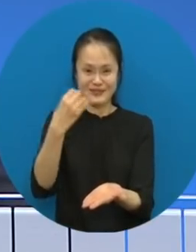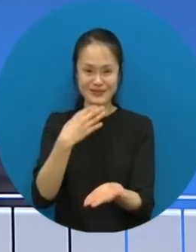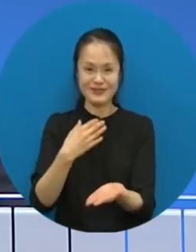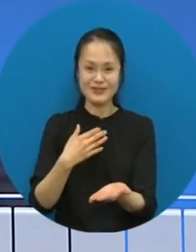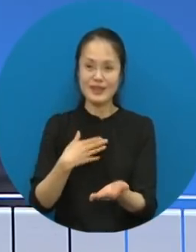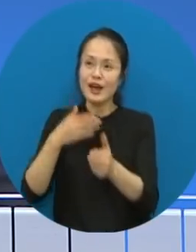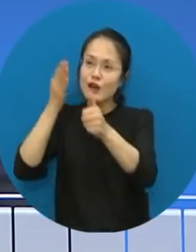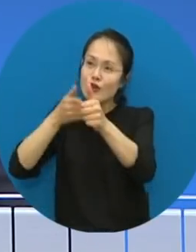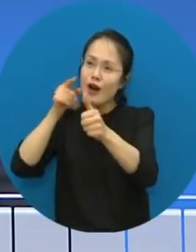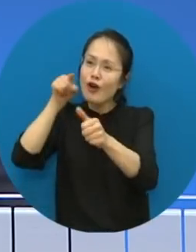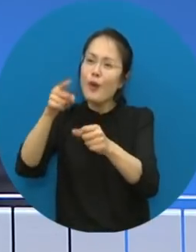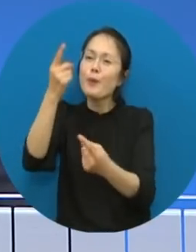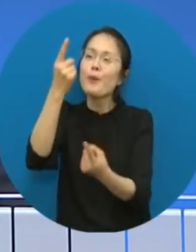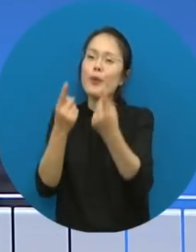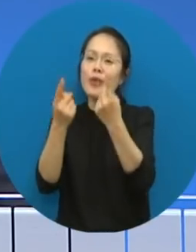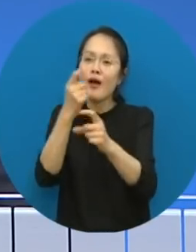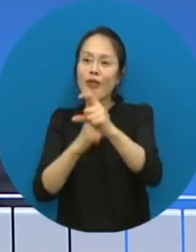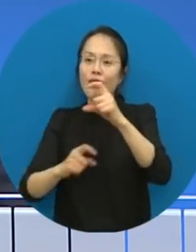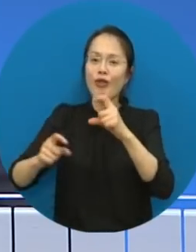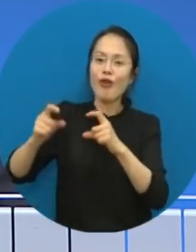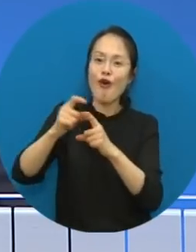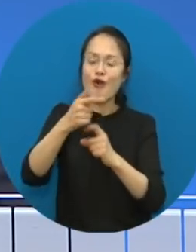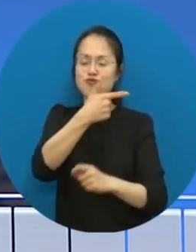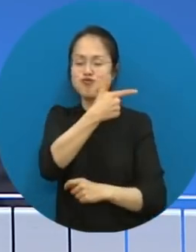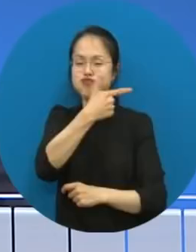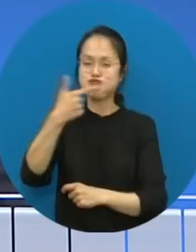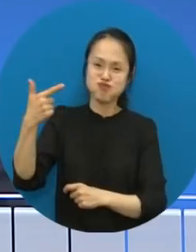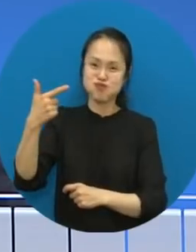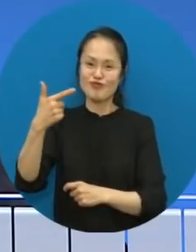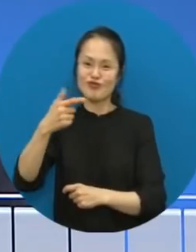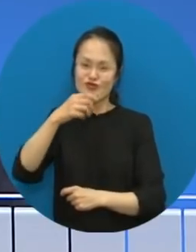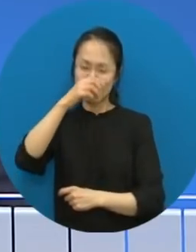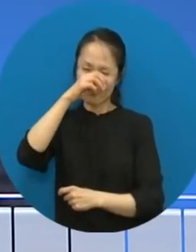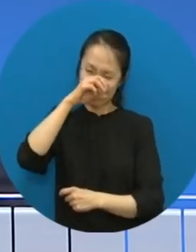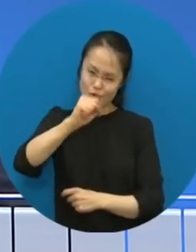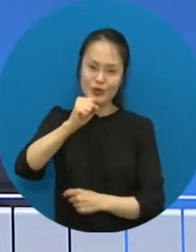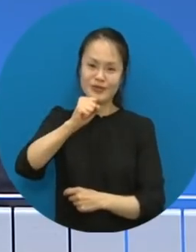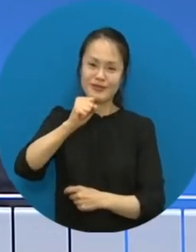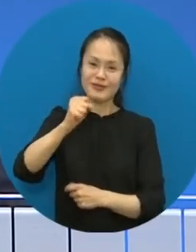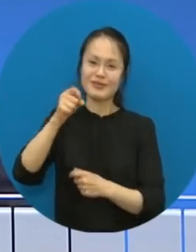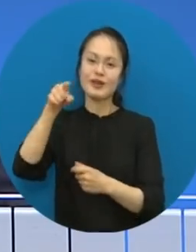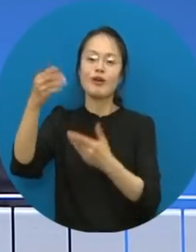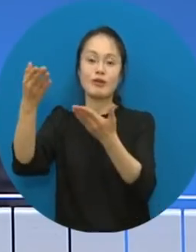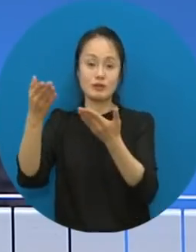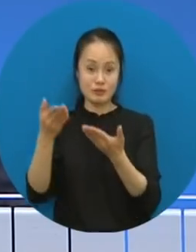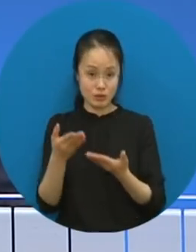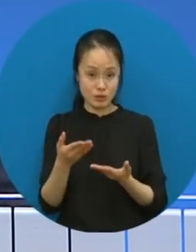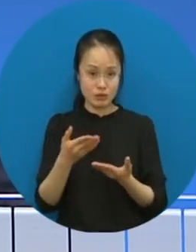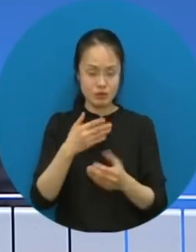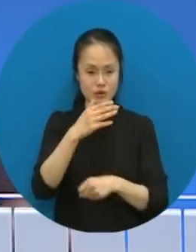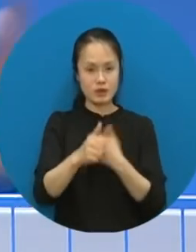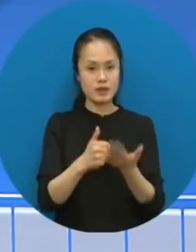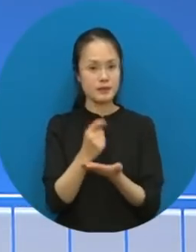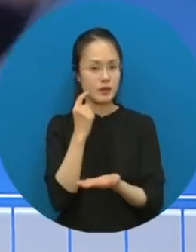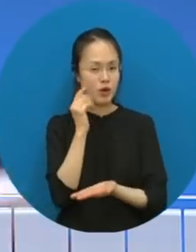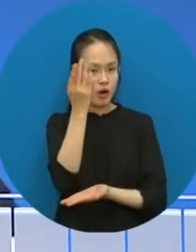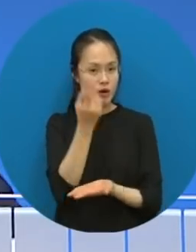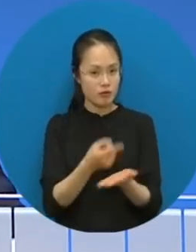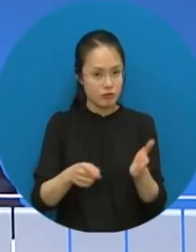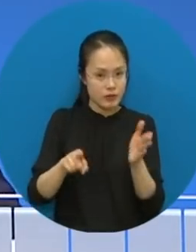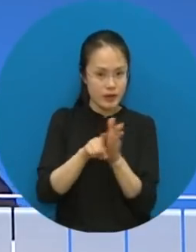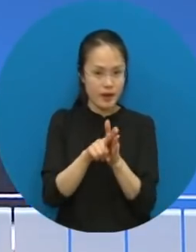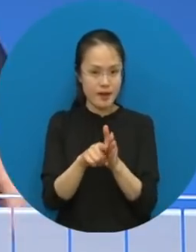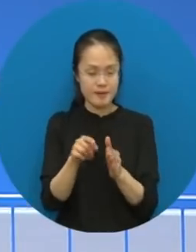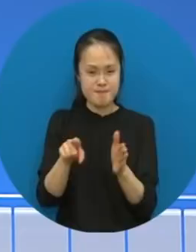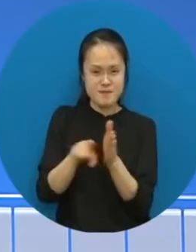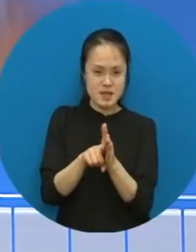주시며 도리어 이곳 저곳 하나님의 영광을 위해서 불이 붙게 하여